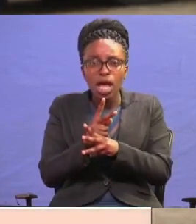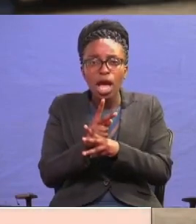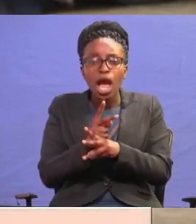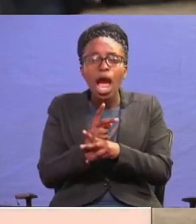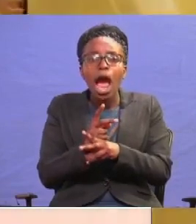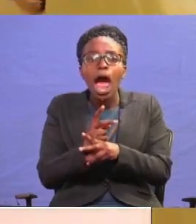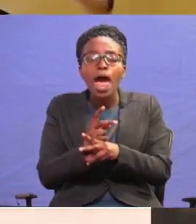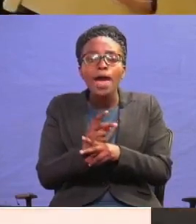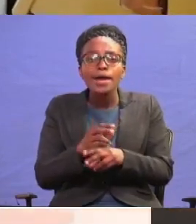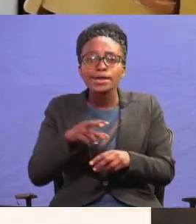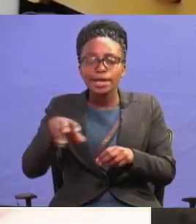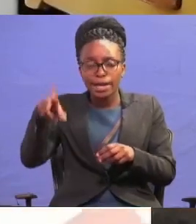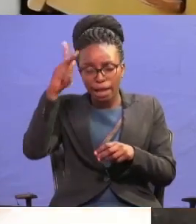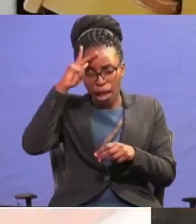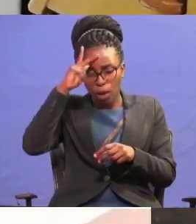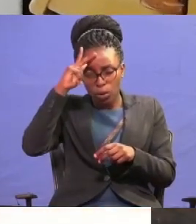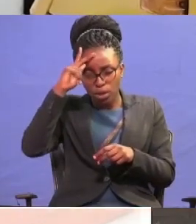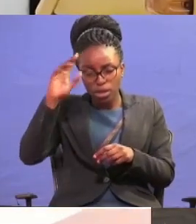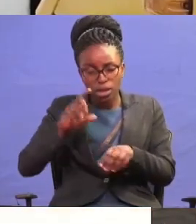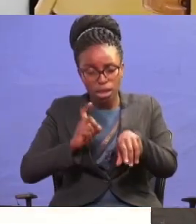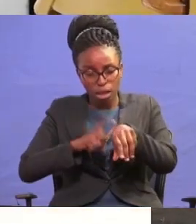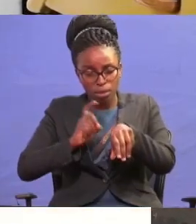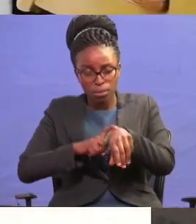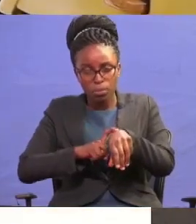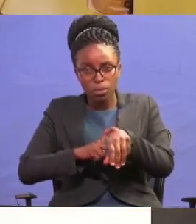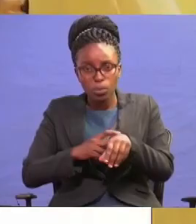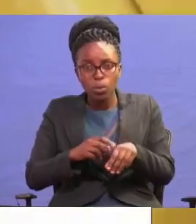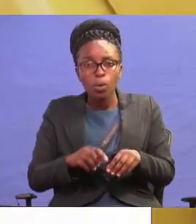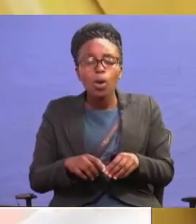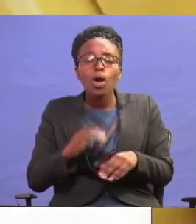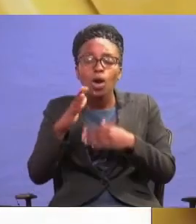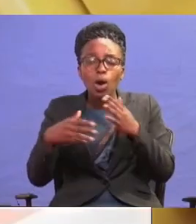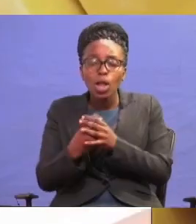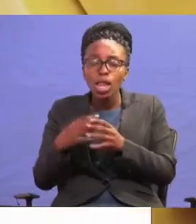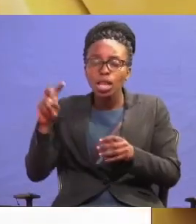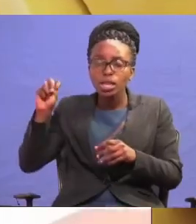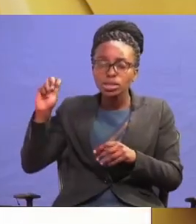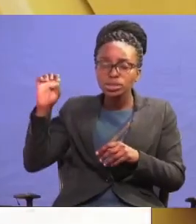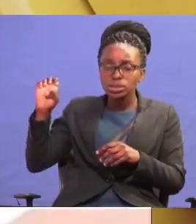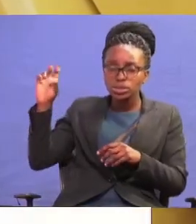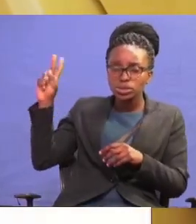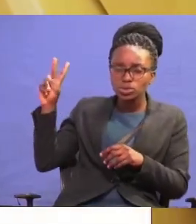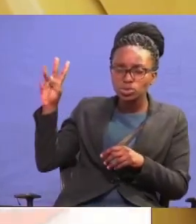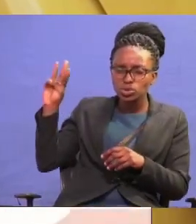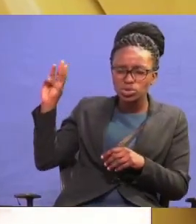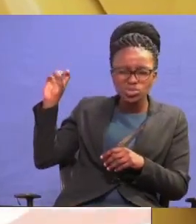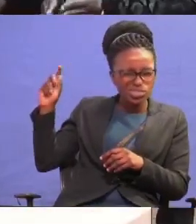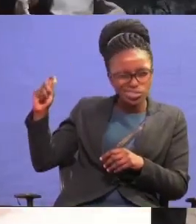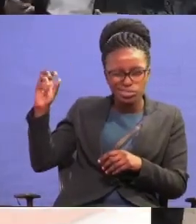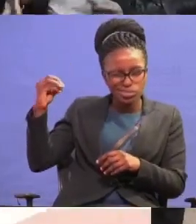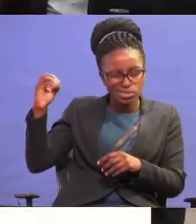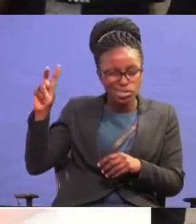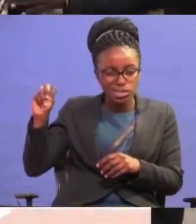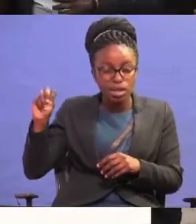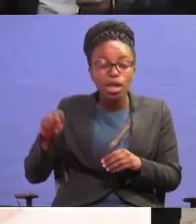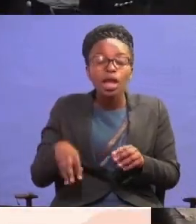tunatumia pesa kidogo sana kwa sababu. Kwa upande wake, mwakilishi wadi wa Muminju Newton Karish amesema mapato yanaweza kuzalishwa kwa uzinduzi wa